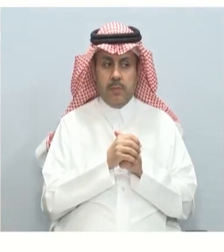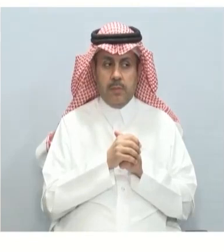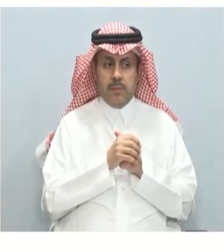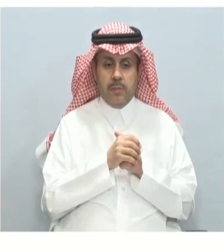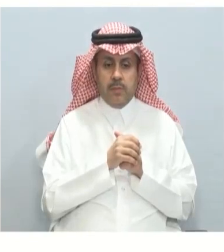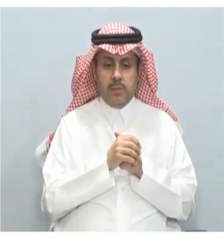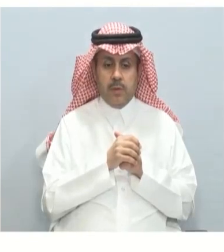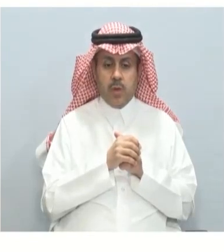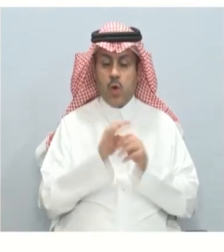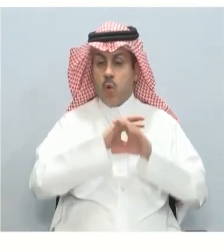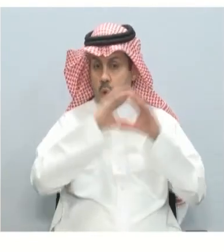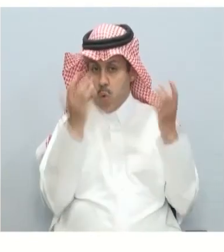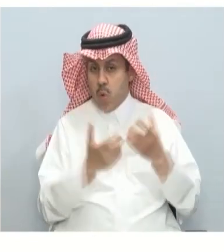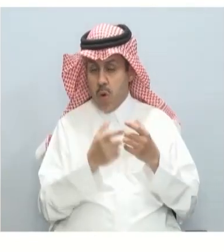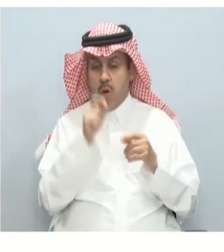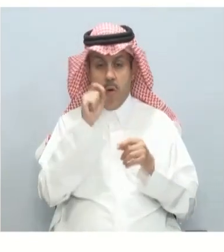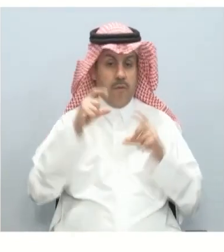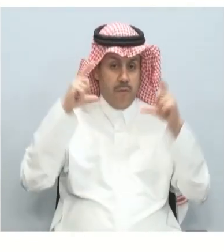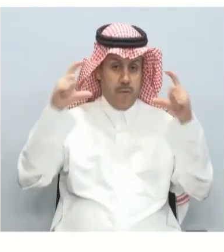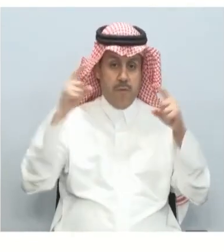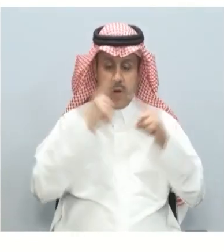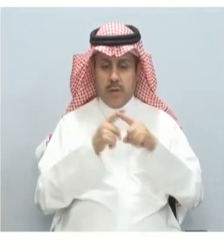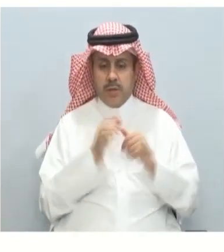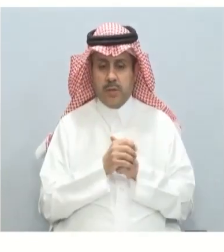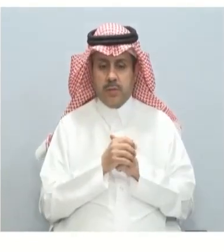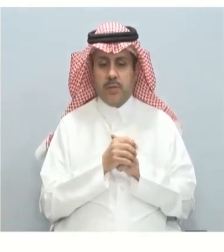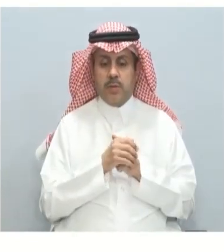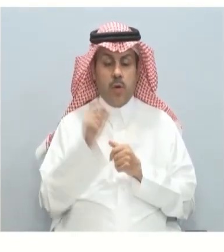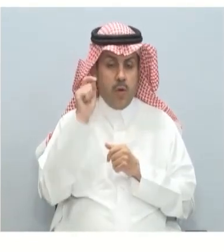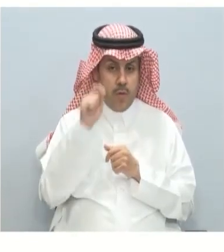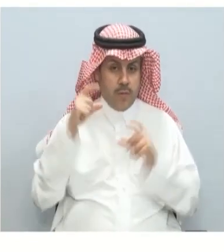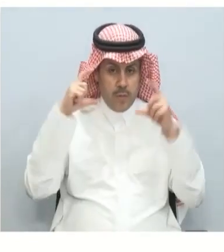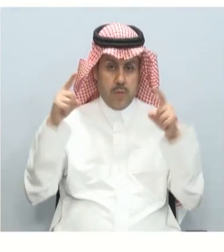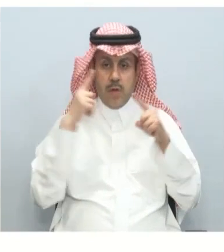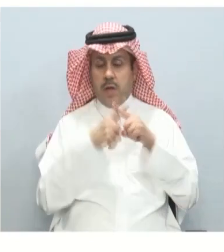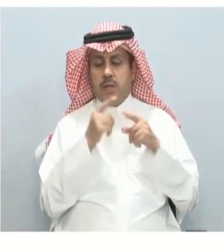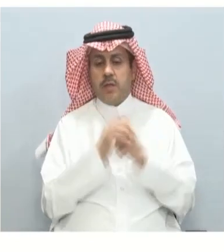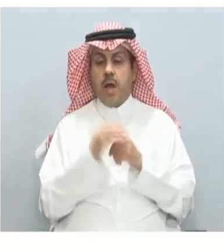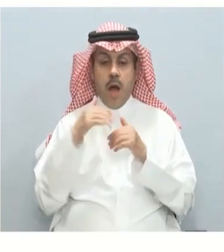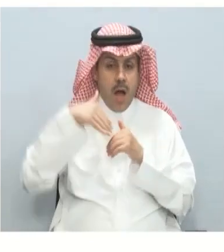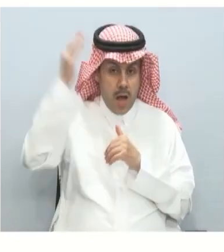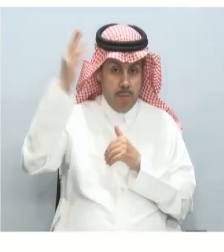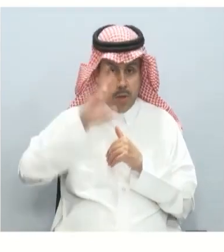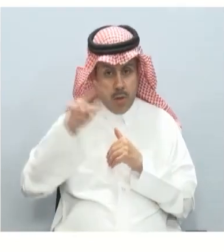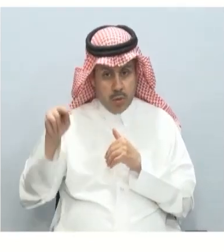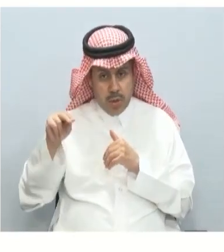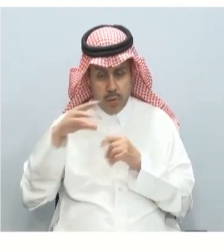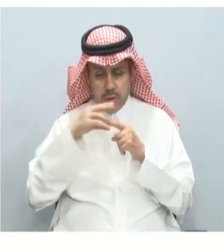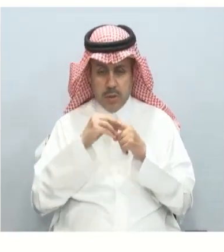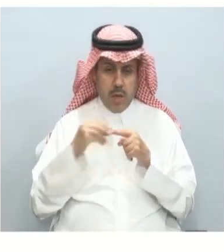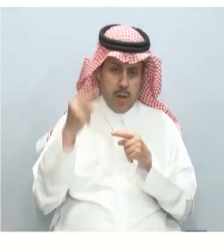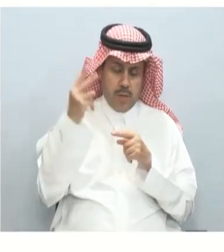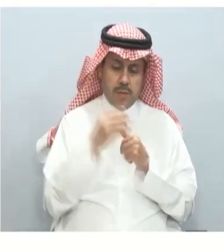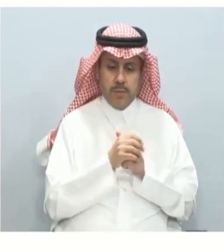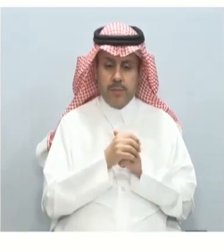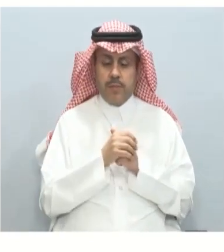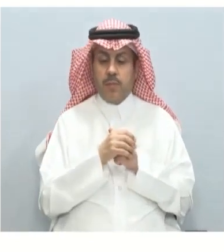بيكون افف اكس بحيث ان افف اكس اكبر من او يساوي سالب ا